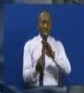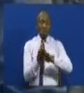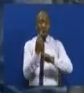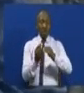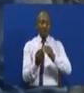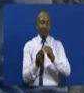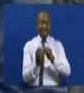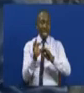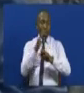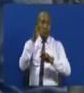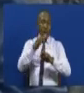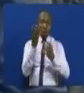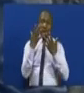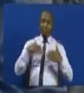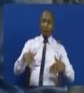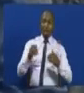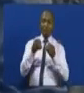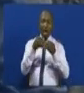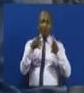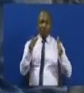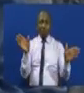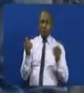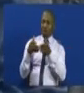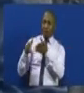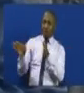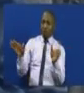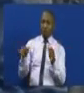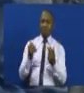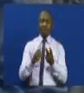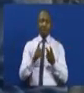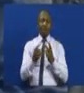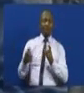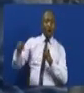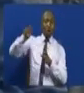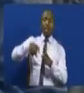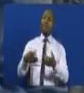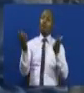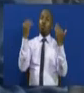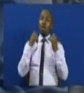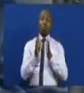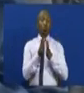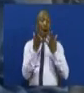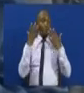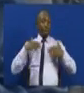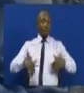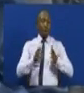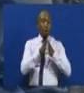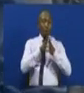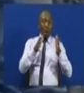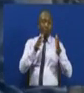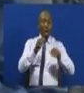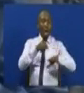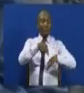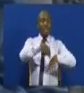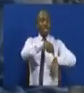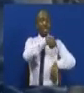wako vinafunguka. Alafu pia zina trigger uwezo wa mwili kupanua mishipa ya damu ambayo